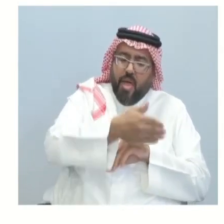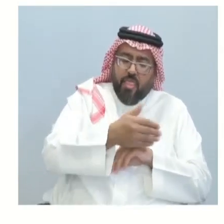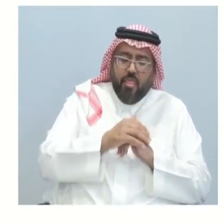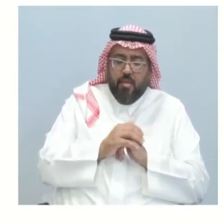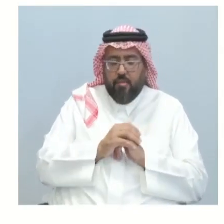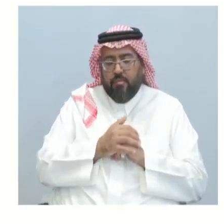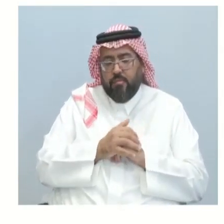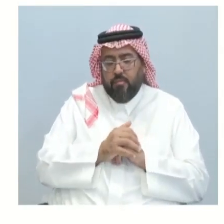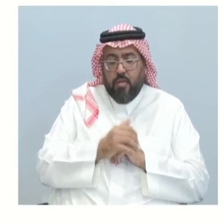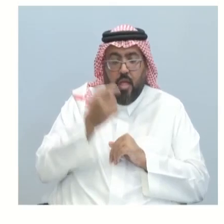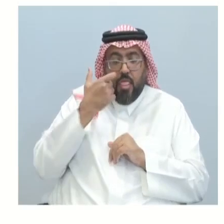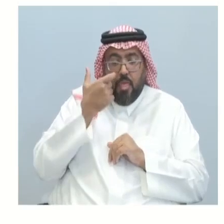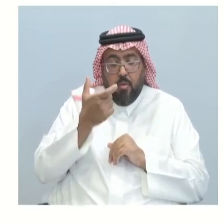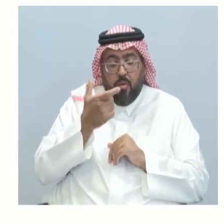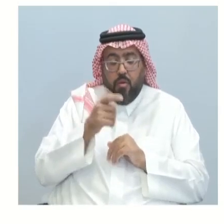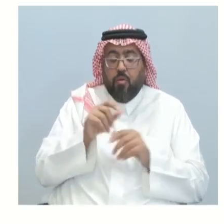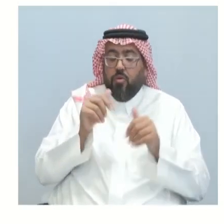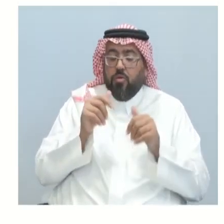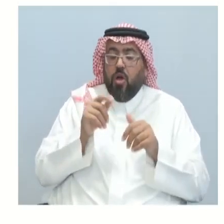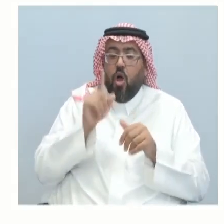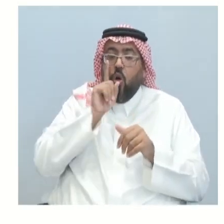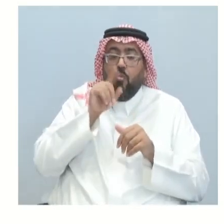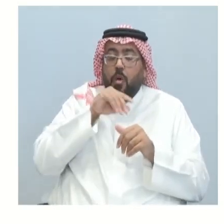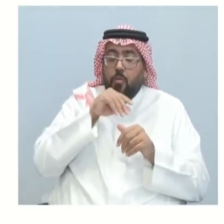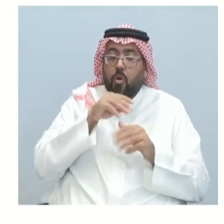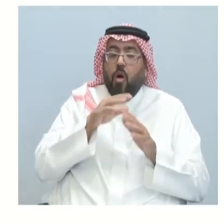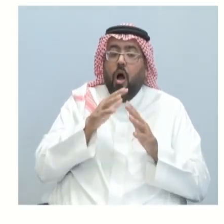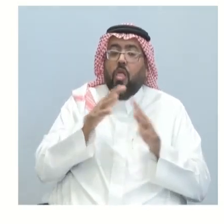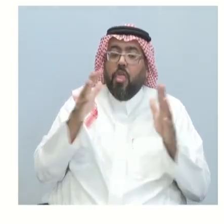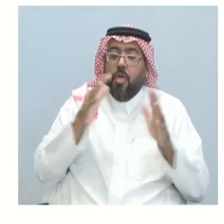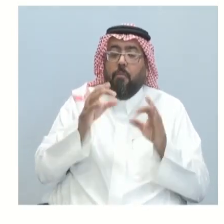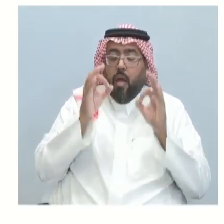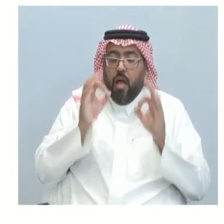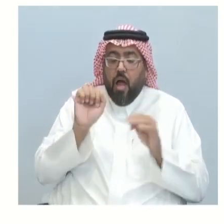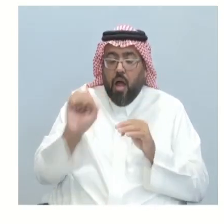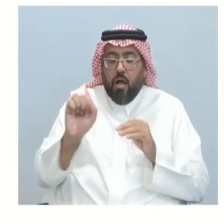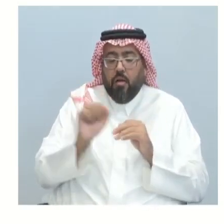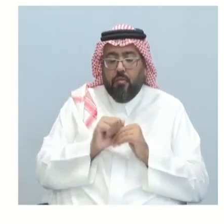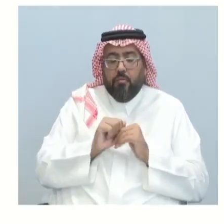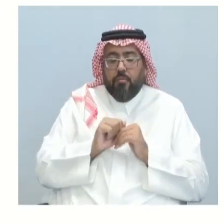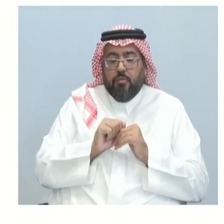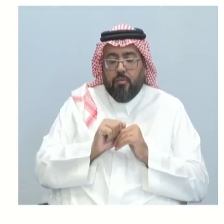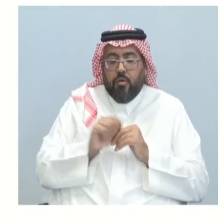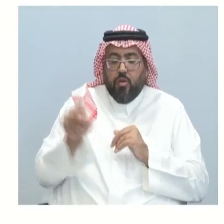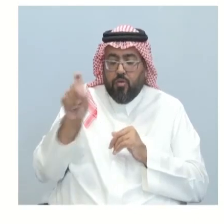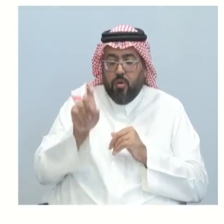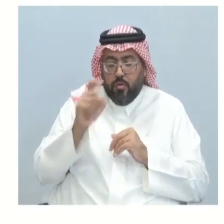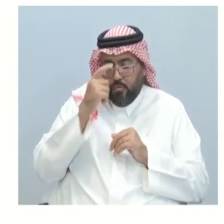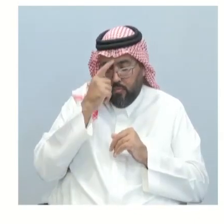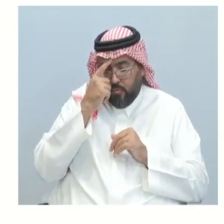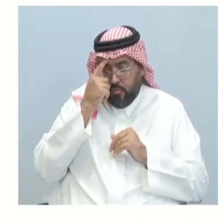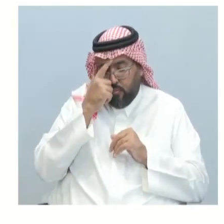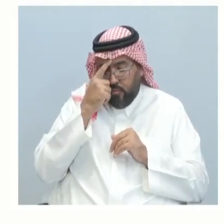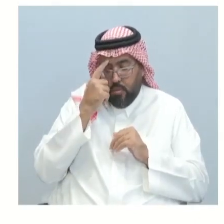اذا انتبهوا جيدا بارك الله فيكم نسال هذا السؤال لما ذا قدم حق الام